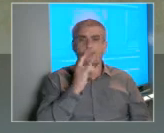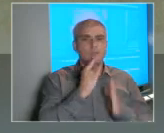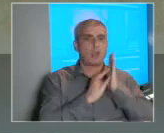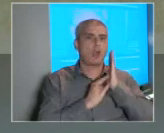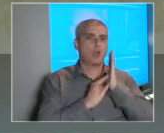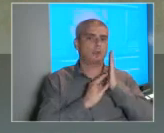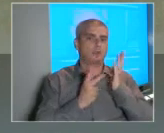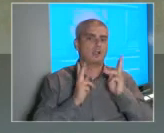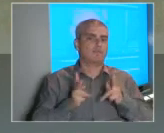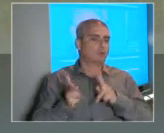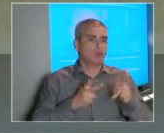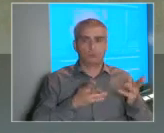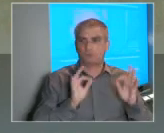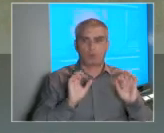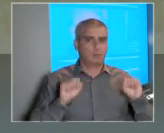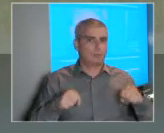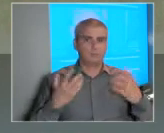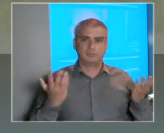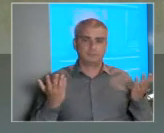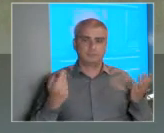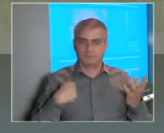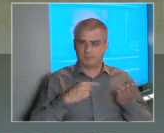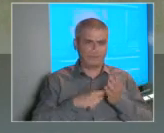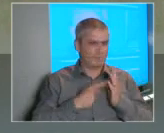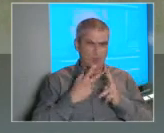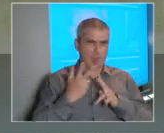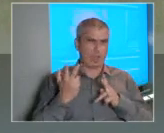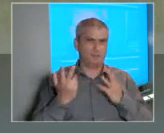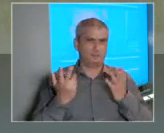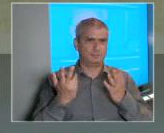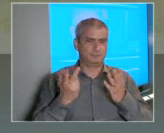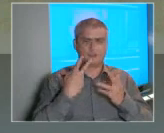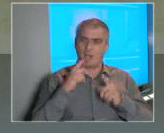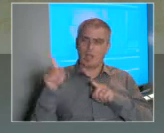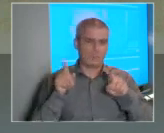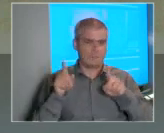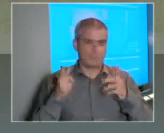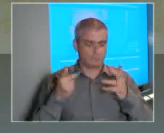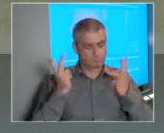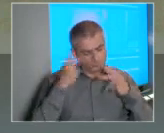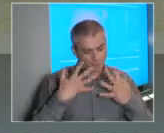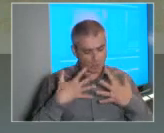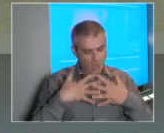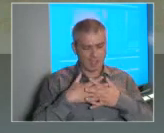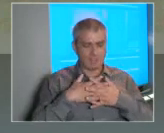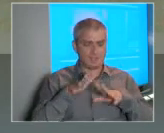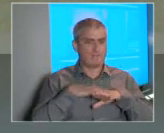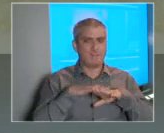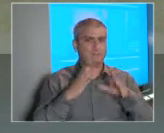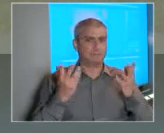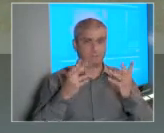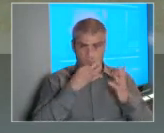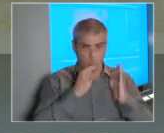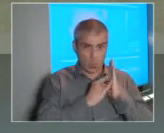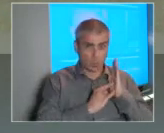חוקית, האפשרויות בכלל של הנשיא, ואני מתכוון לאו דווקא להעדיף מישהו, אלא במובן של לאחד ולפייס, עד כמה בכלל זה